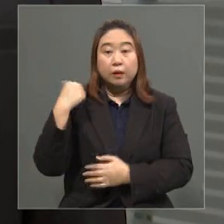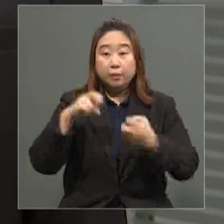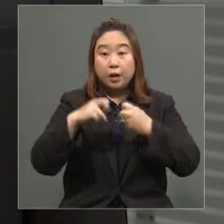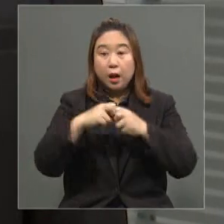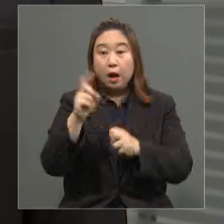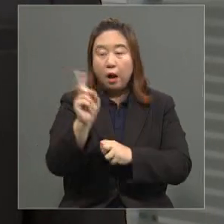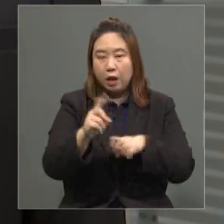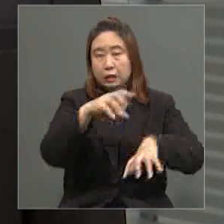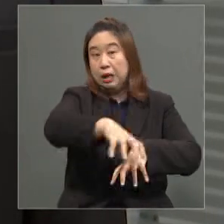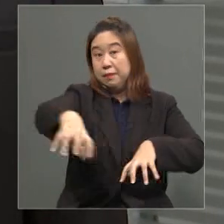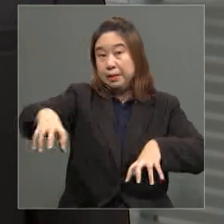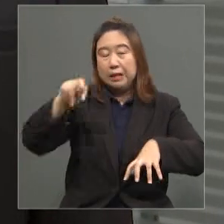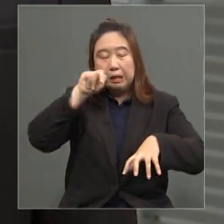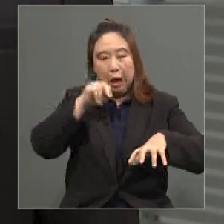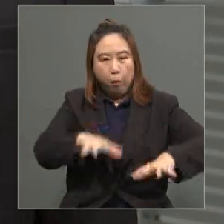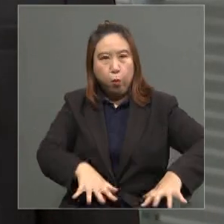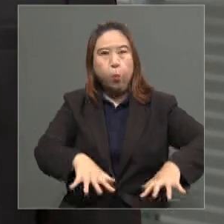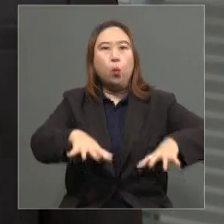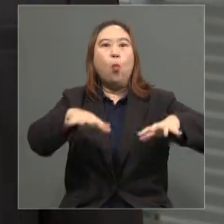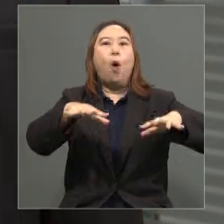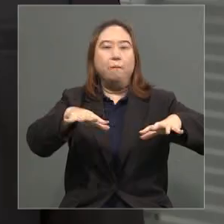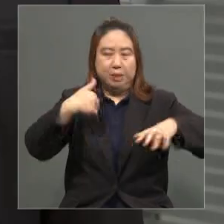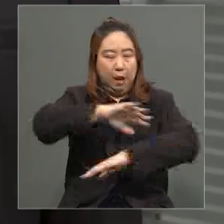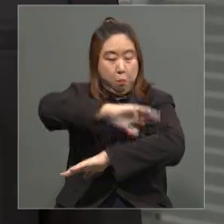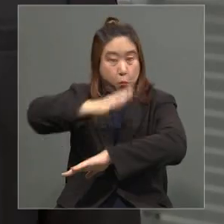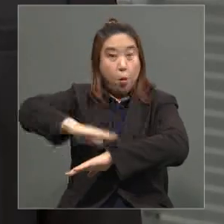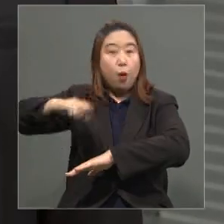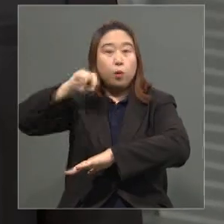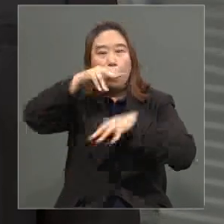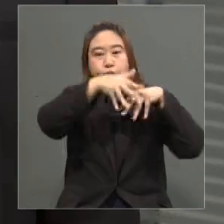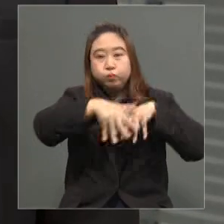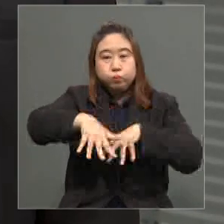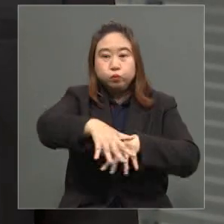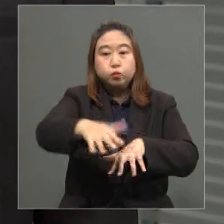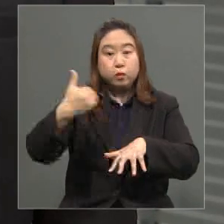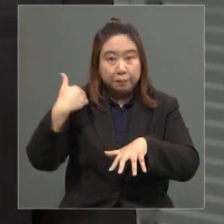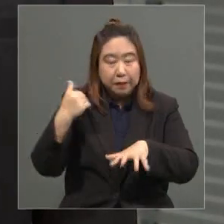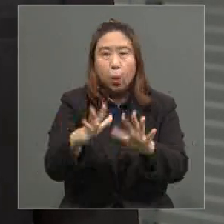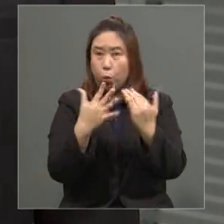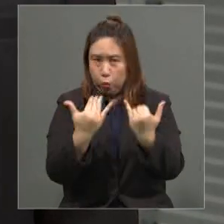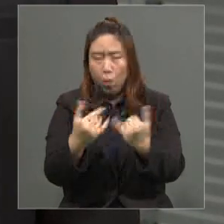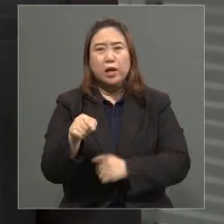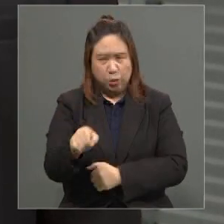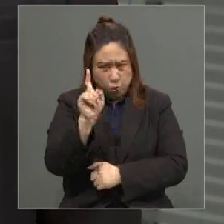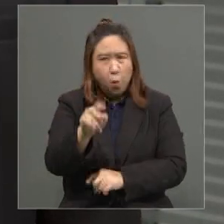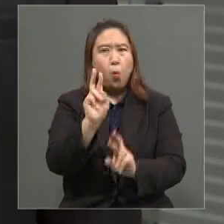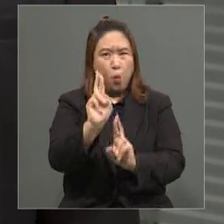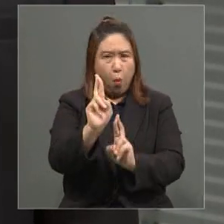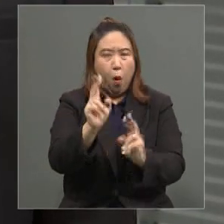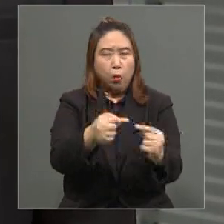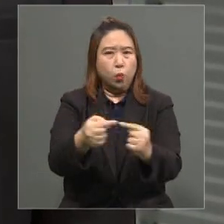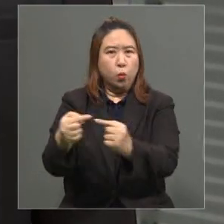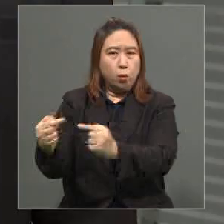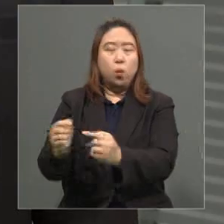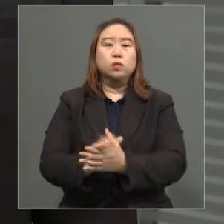รตต่อเรื่อง